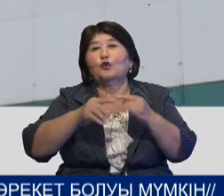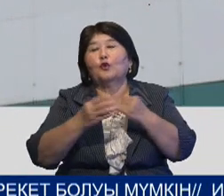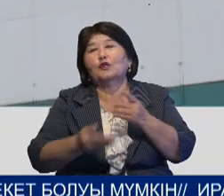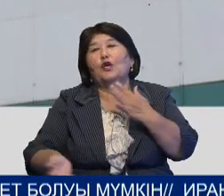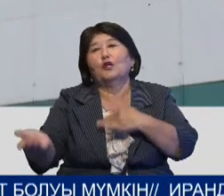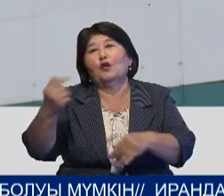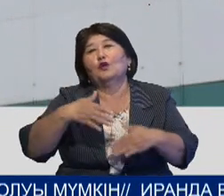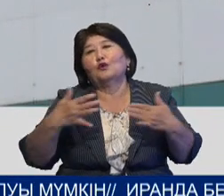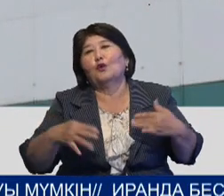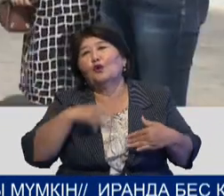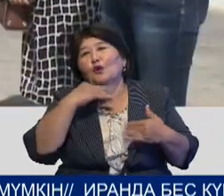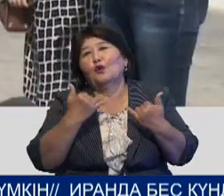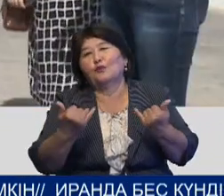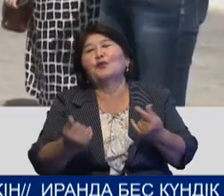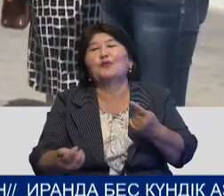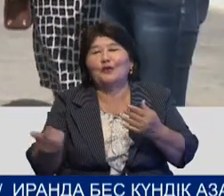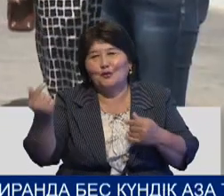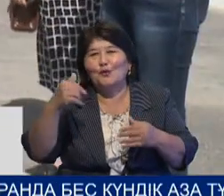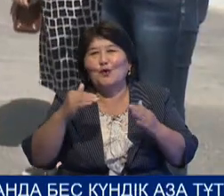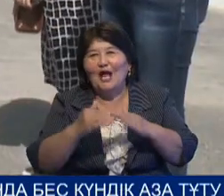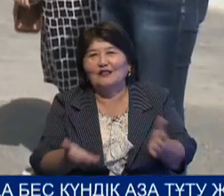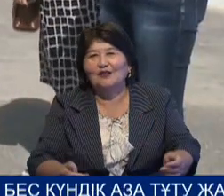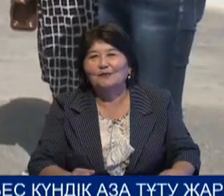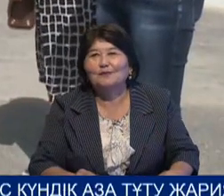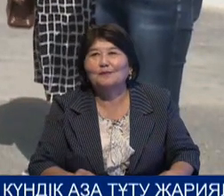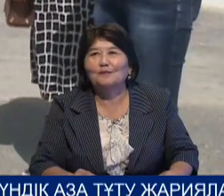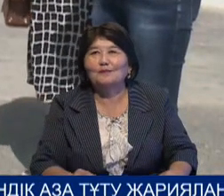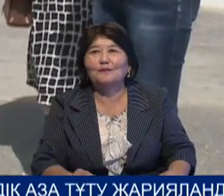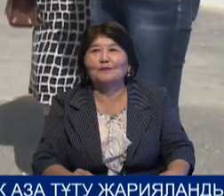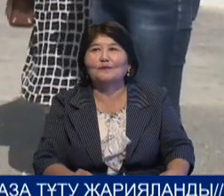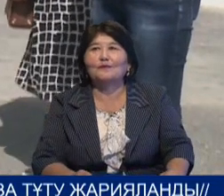зор құрметпен оралды. Елжас Әбділда, Талғат Әлменов, Тархан Тоқсейіт, Қызылорда телеарнасы.